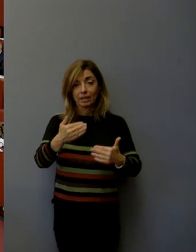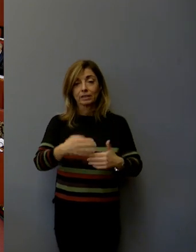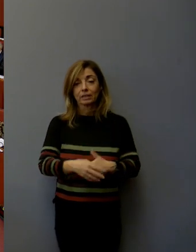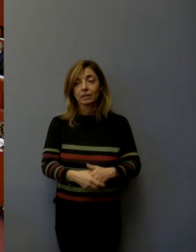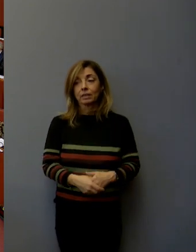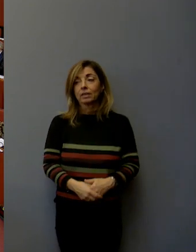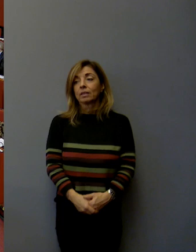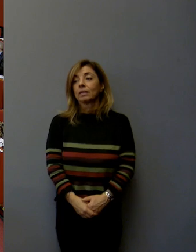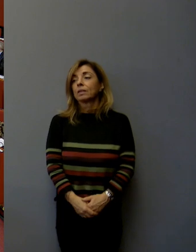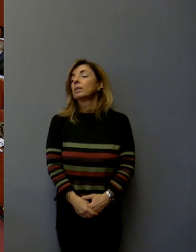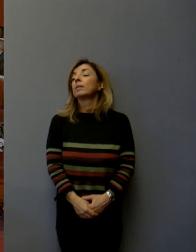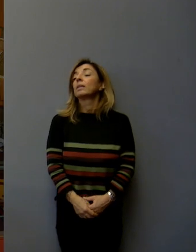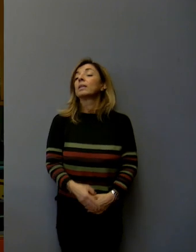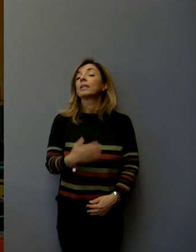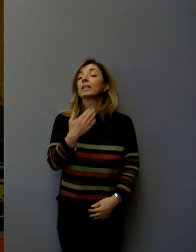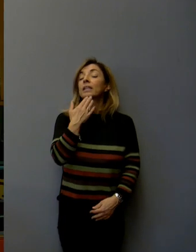Grazie